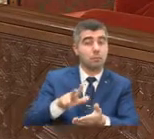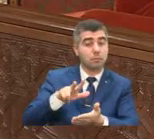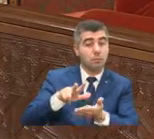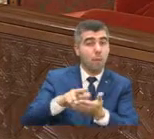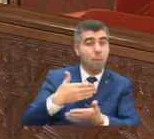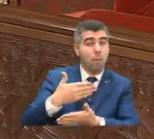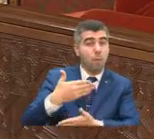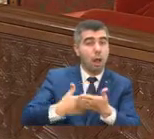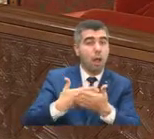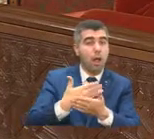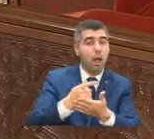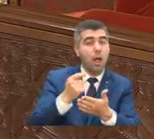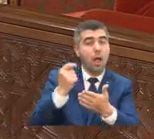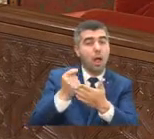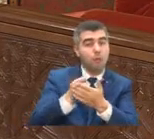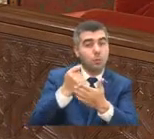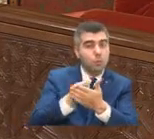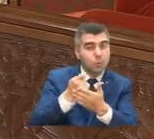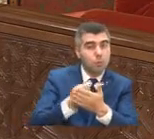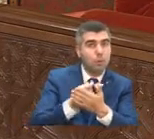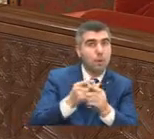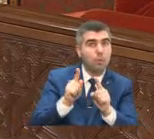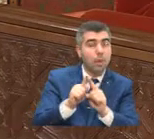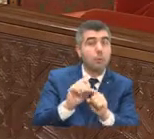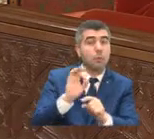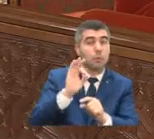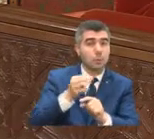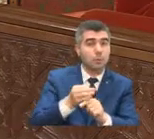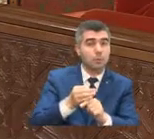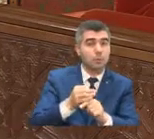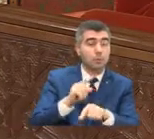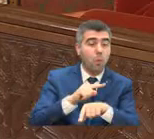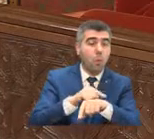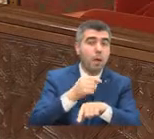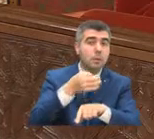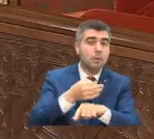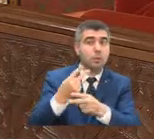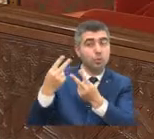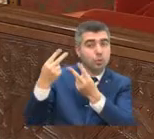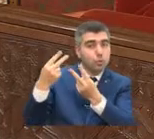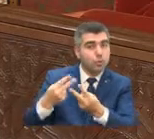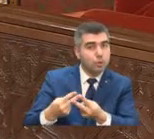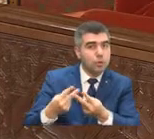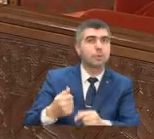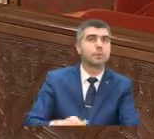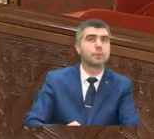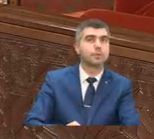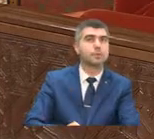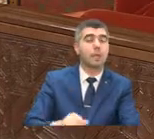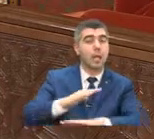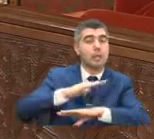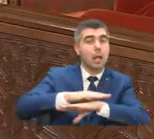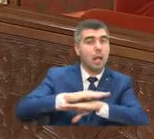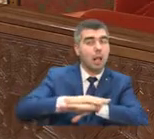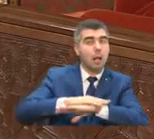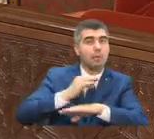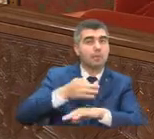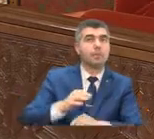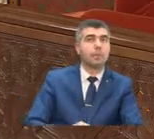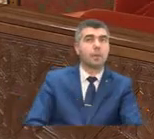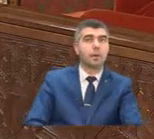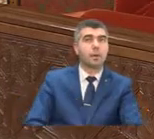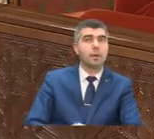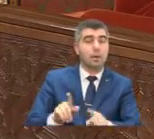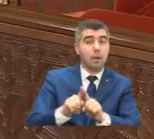العدليه اللي ما لها من اثار قانونيه كتستوجب باش يكون هناك موعد، لانه خاص يكون اولا يكون هناك لانه كيقوموا بها